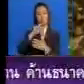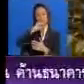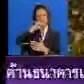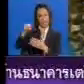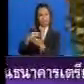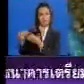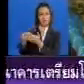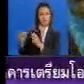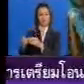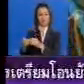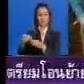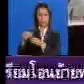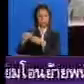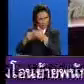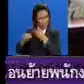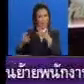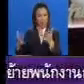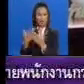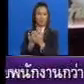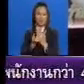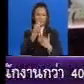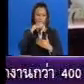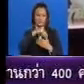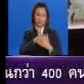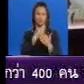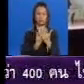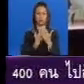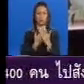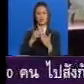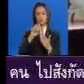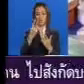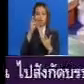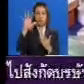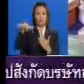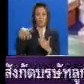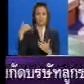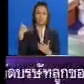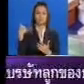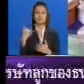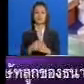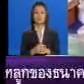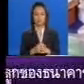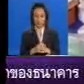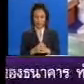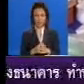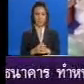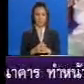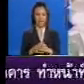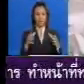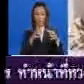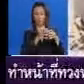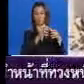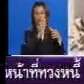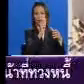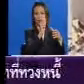ส่งผลดีให้สมาชิกในกลุ่มมีรายได้มากกว่าเดือนละ 25,000 บาทขึ้นไปขณะที่กลุ่มอสม. อ